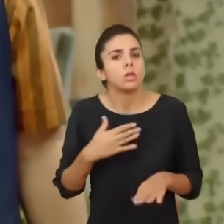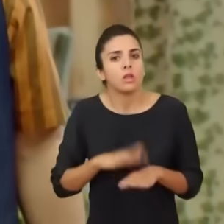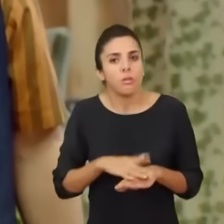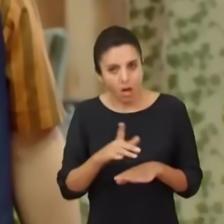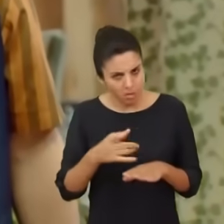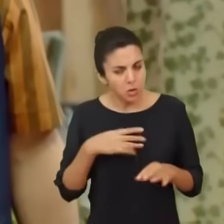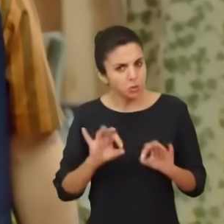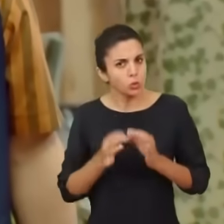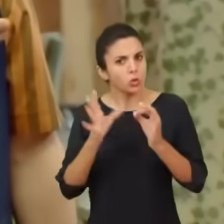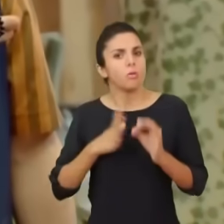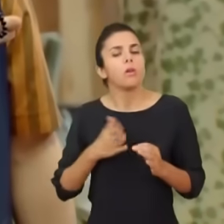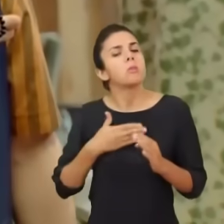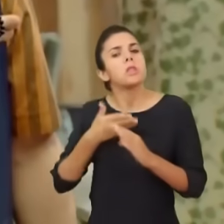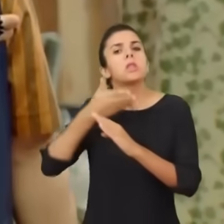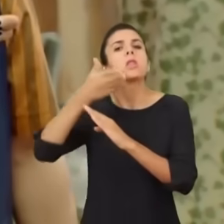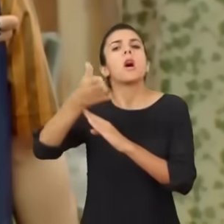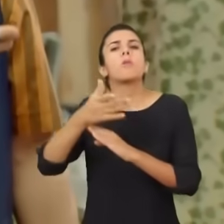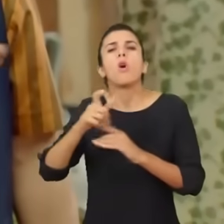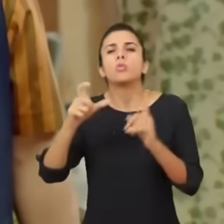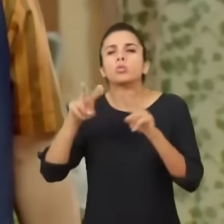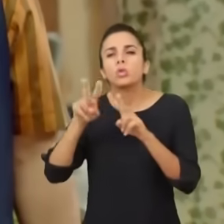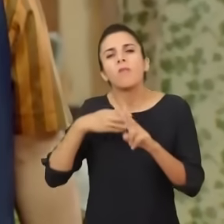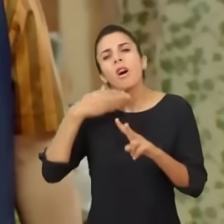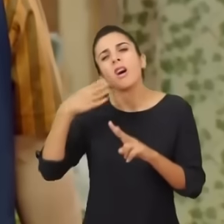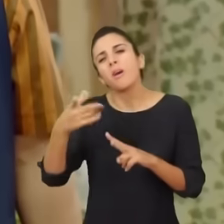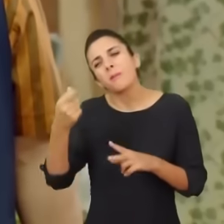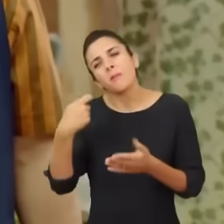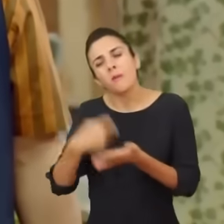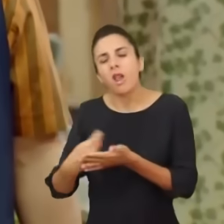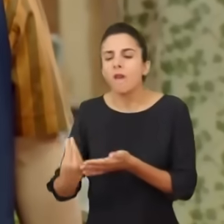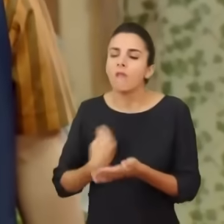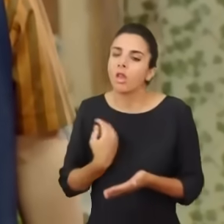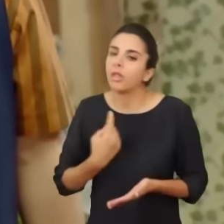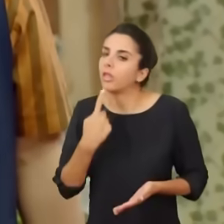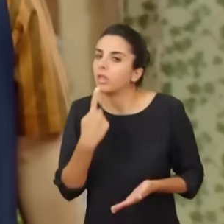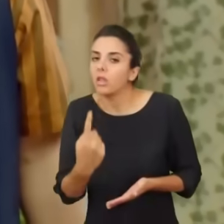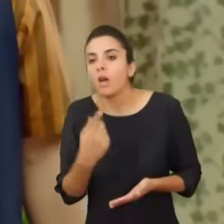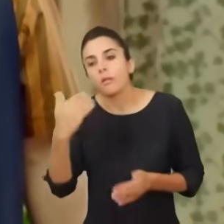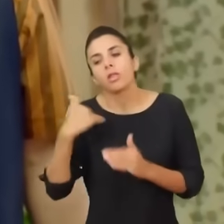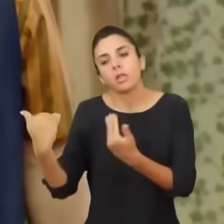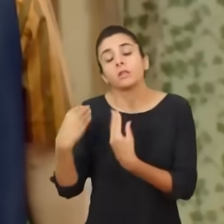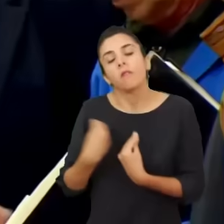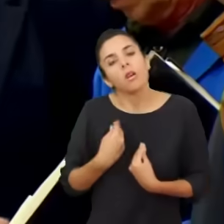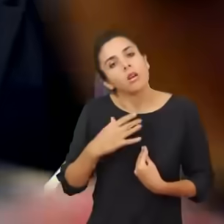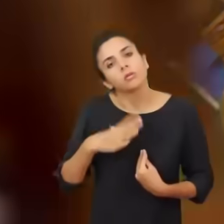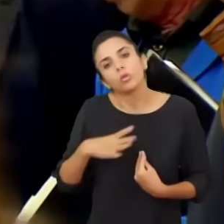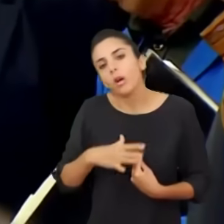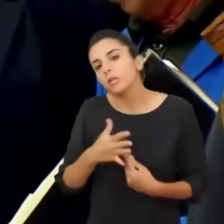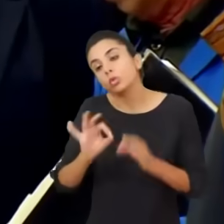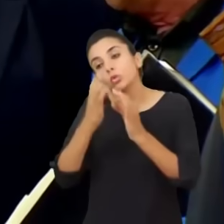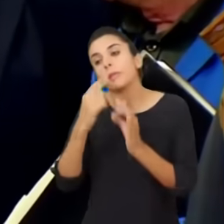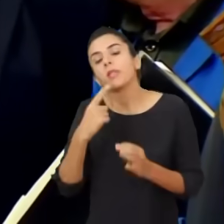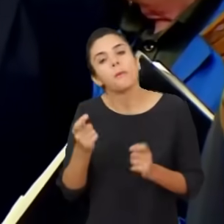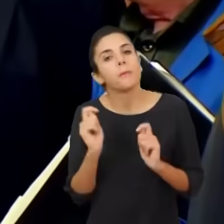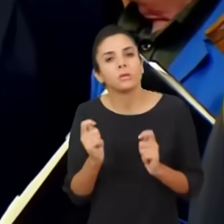ben o işi hallederim ya. Giderim bizim damat Mustafa'ya. Derim biraz elini taşın altına koy. Yani sen de bu işi hallet derim, halleder ya.